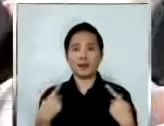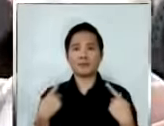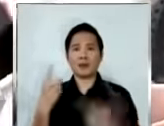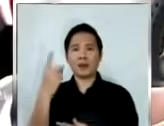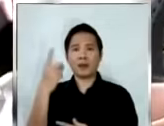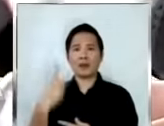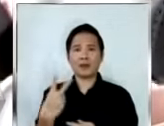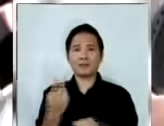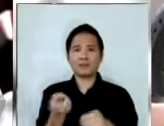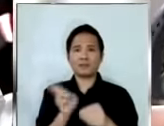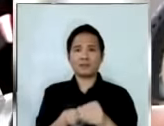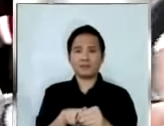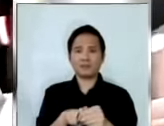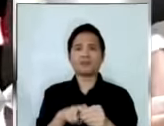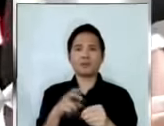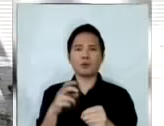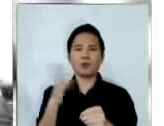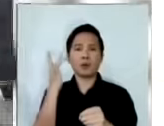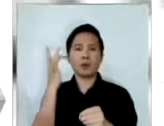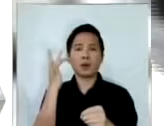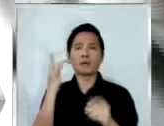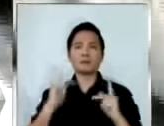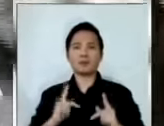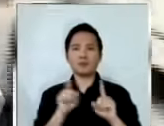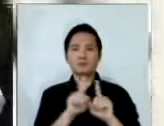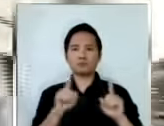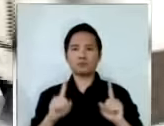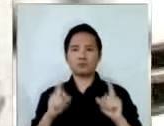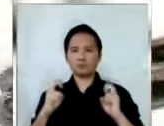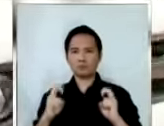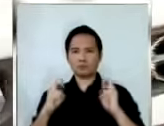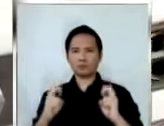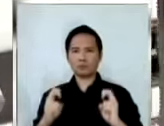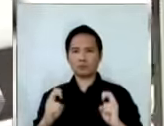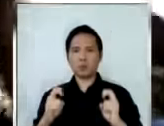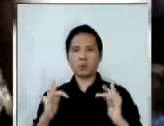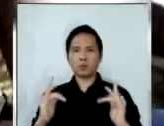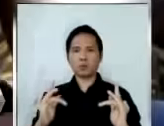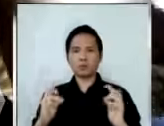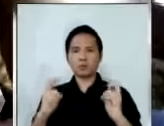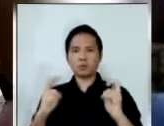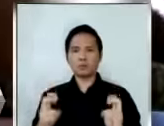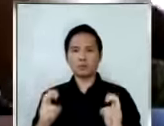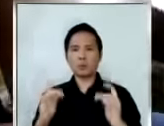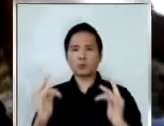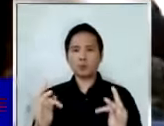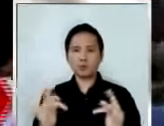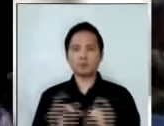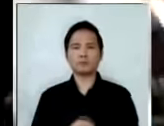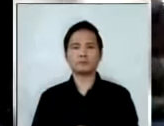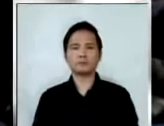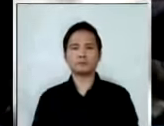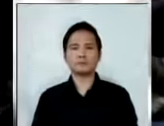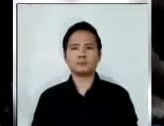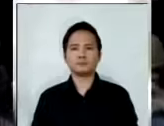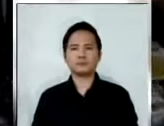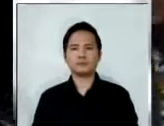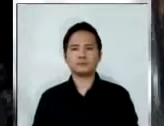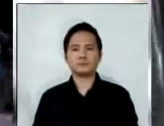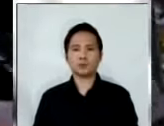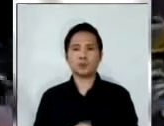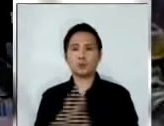man, tumatagal pa rin ang paghihintay dahil madalang ang dating ng mga pasahero. Mga 40 minutes